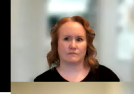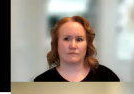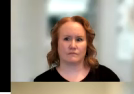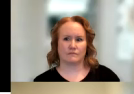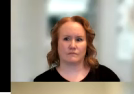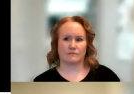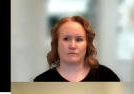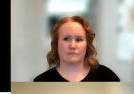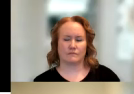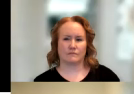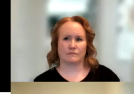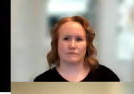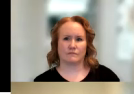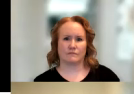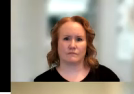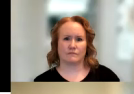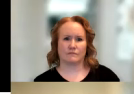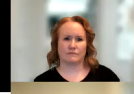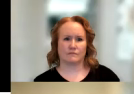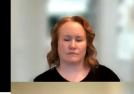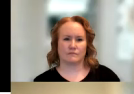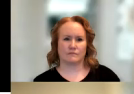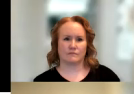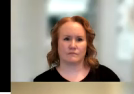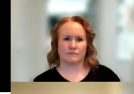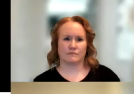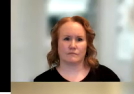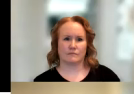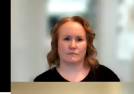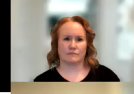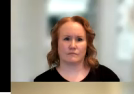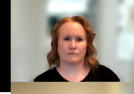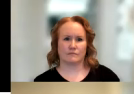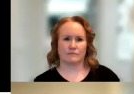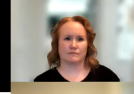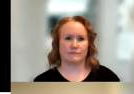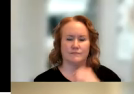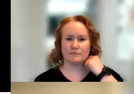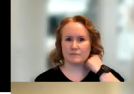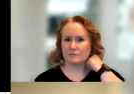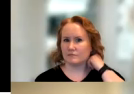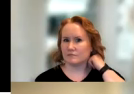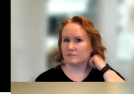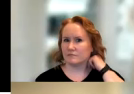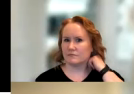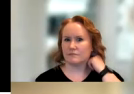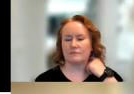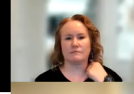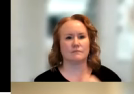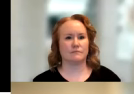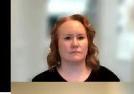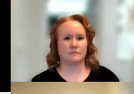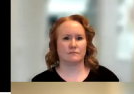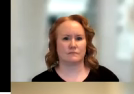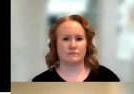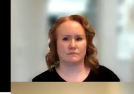som et minimumsdirektiv, så må man vurdere om det støter likevel an, da, om det en ulovlig restriksjon på fri flyt av varer og tjenester I